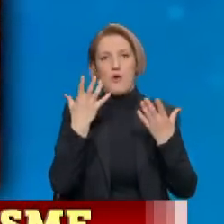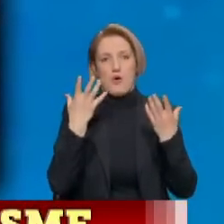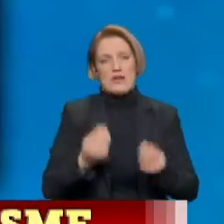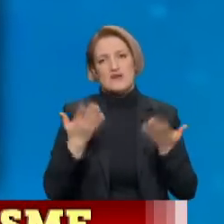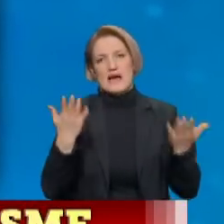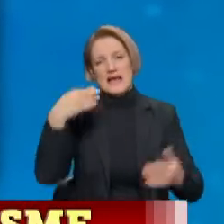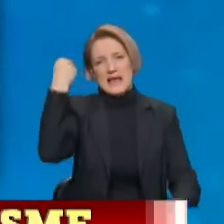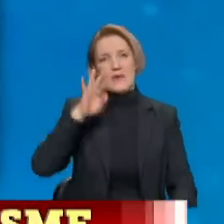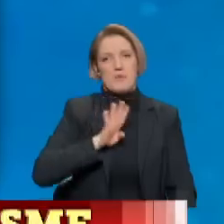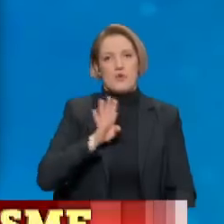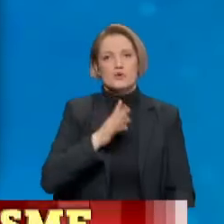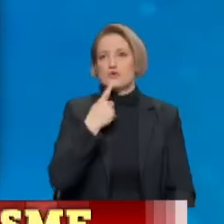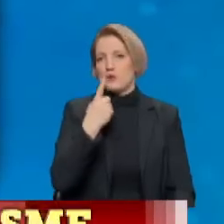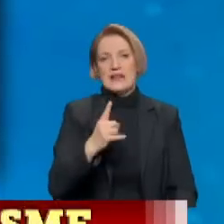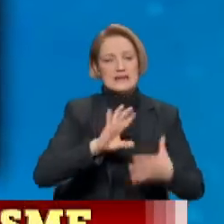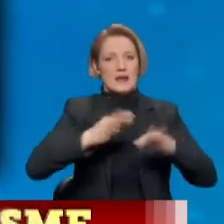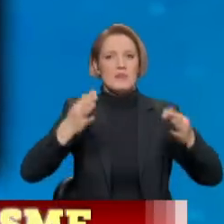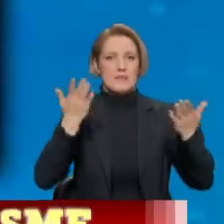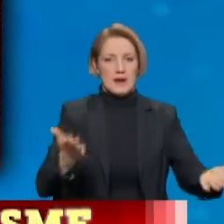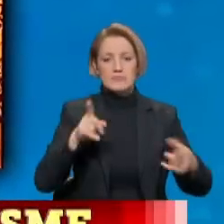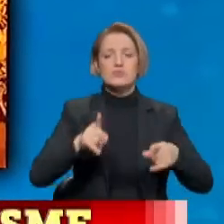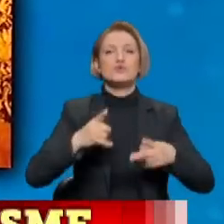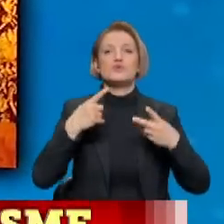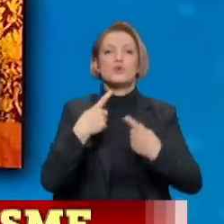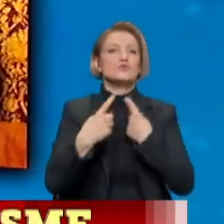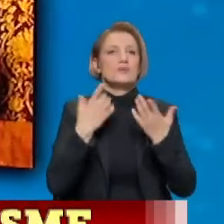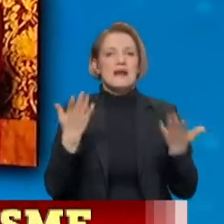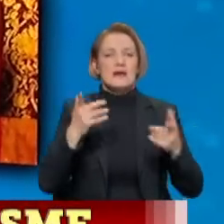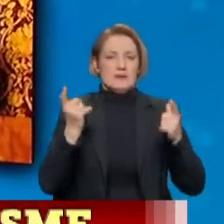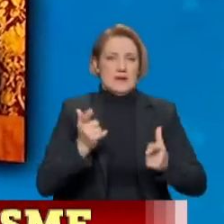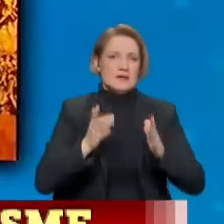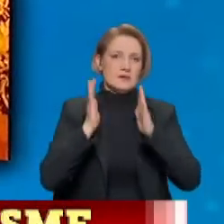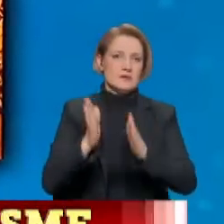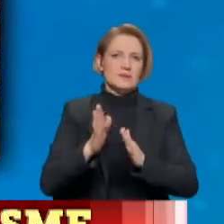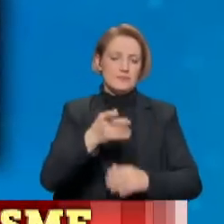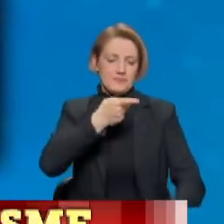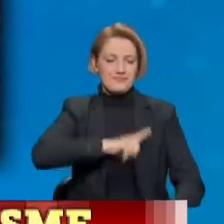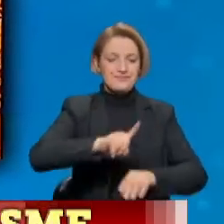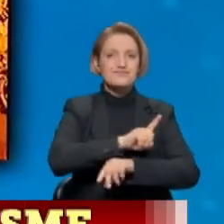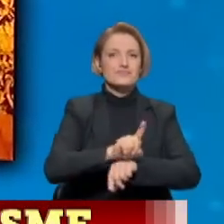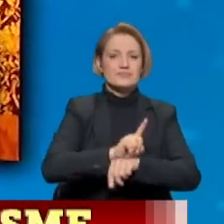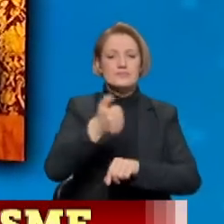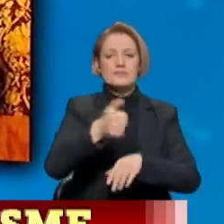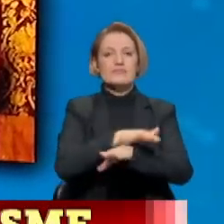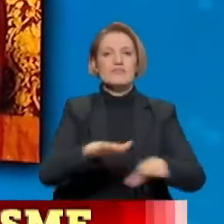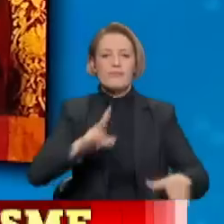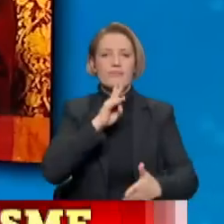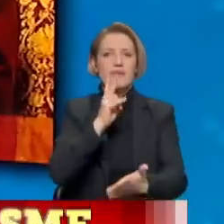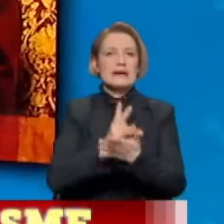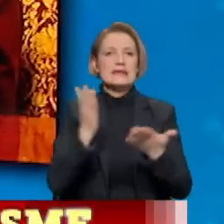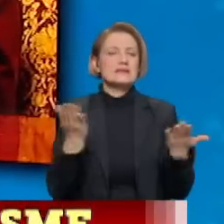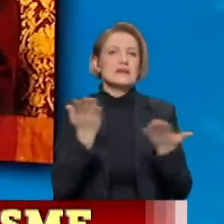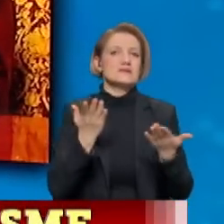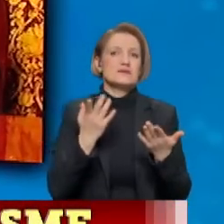Ekrem İmamoğlu'nun verdiği mesajlar. Peki bu mesajlar nereye gider? Adaylık sürecinde altılı masanın kararını